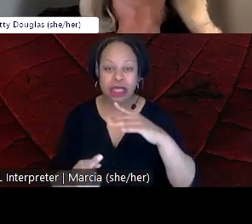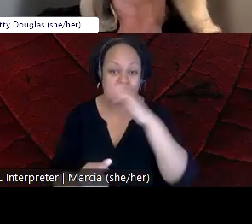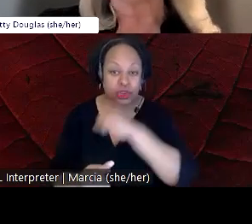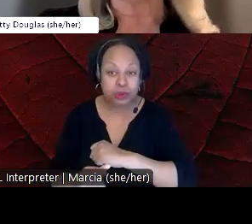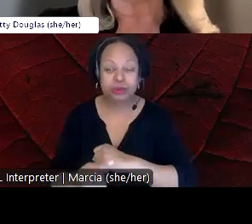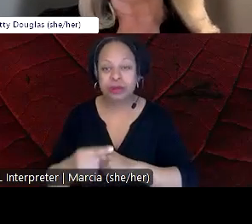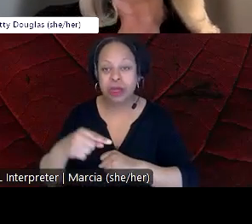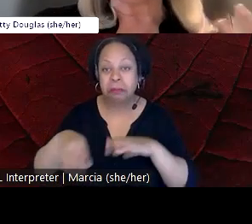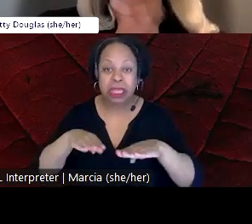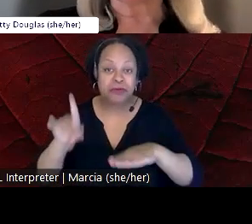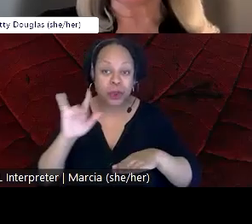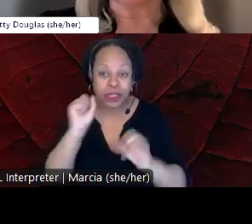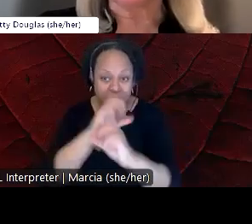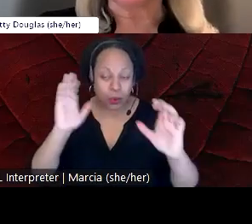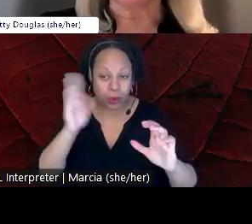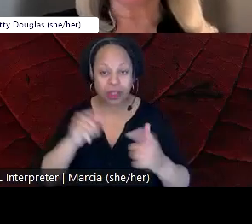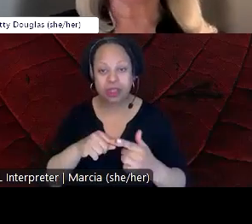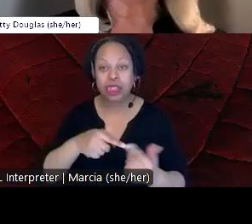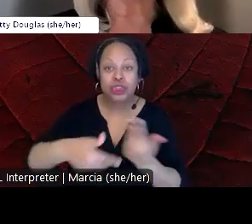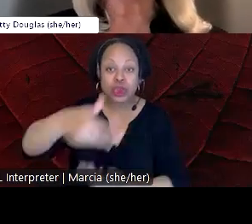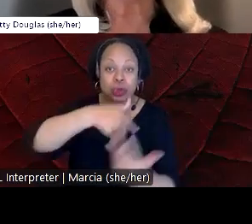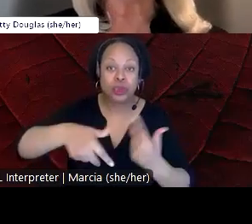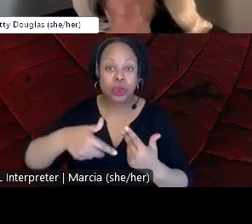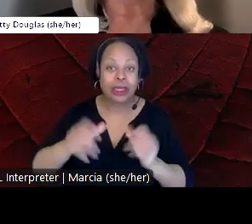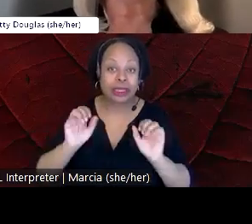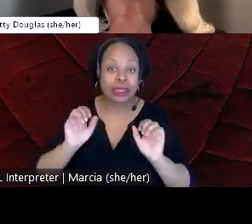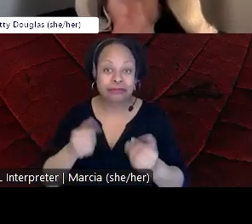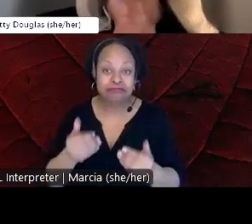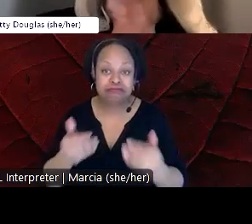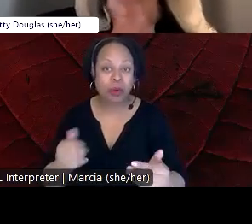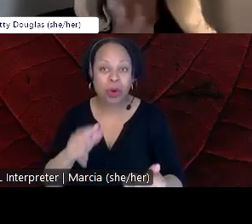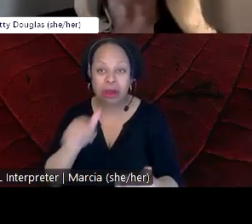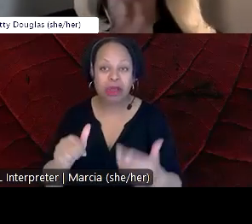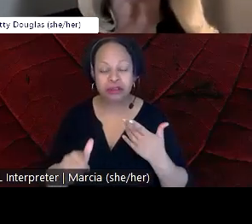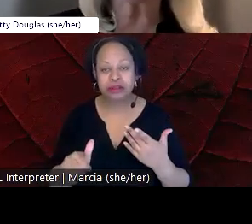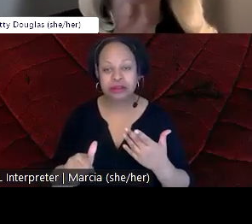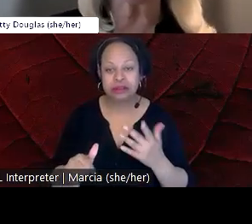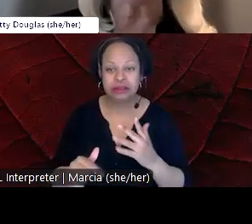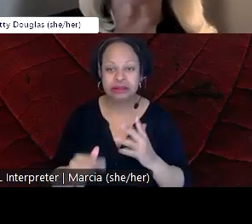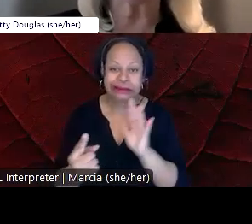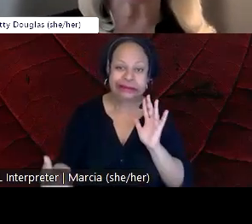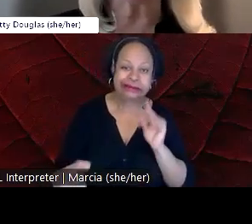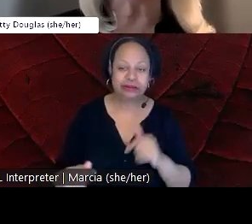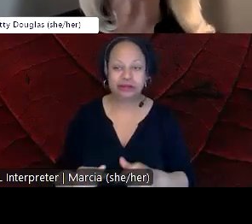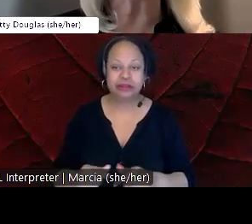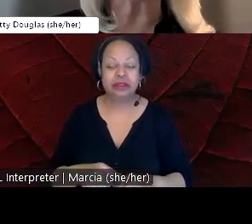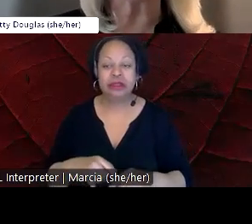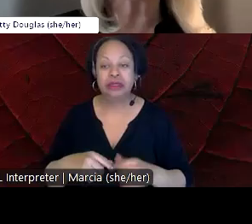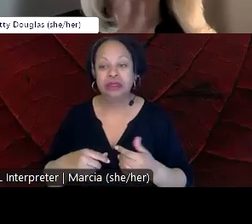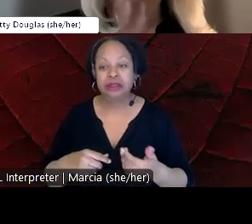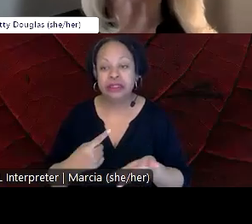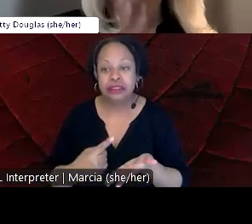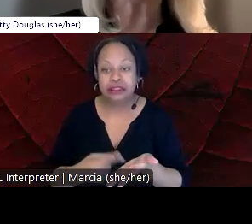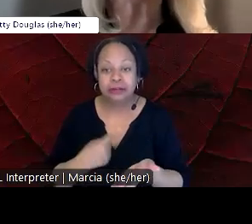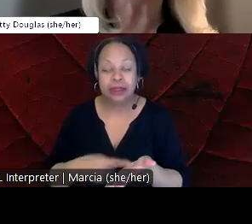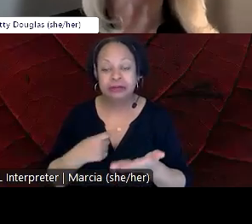pour acquis des about being présomptions, social des or not being hypothèses sur social, le comportement, être inaccessible social ou non, practices également des like pratiques complex inaccessibles comme